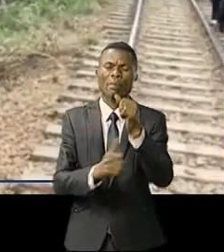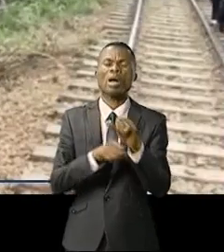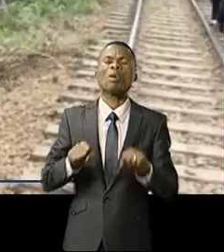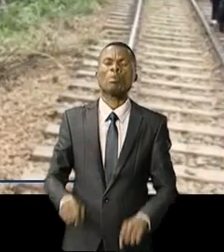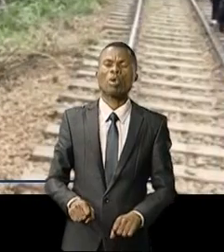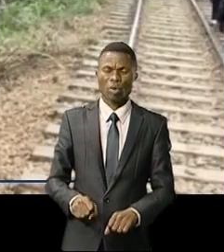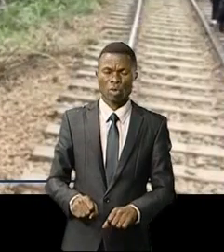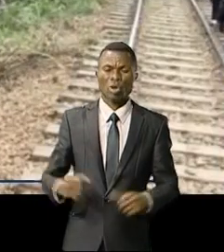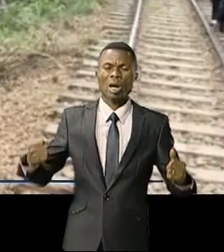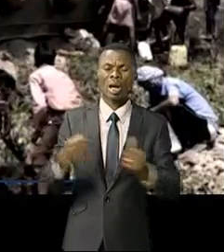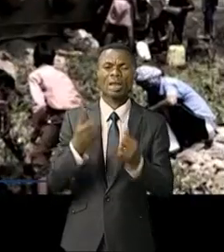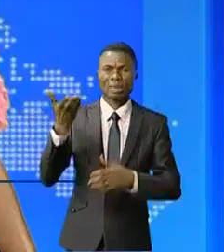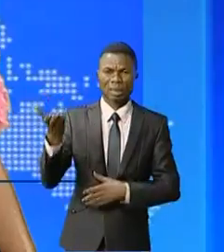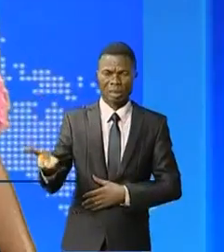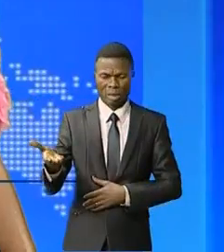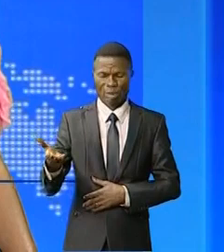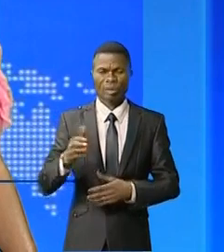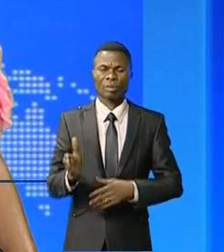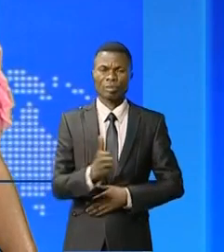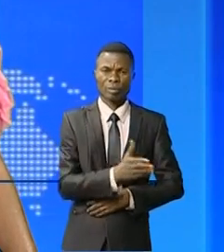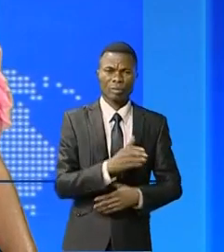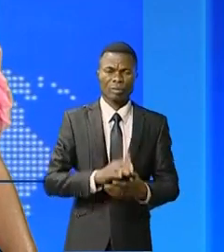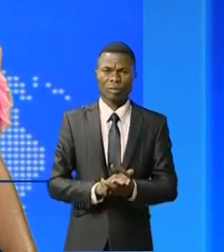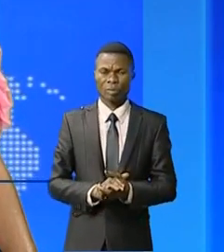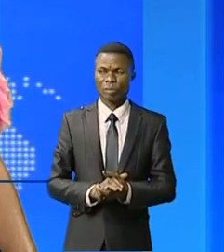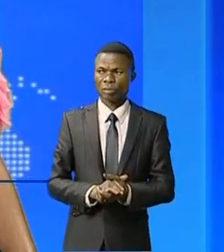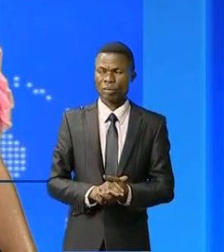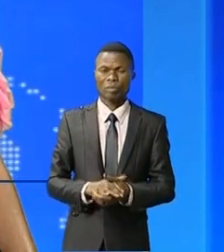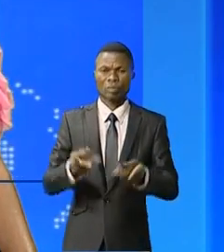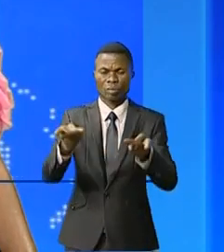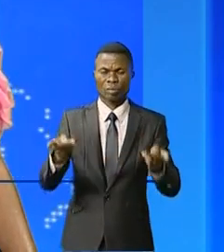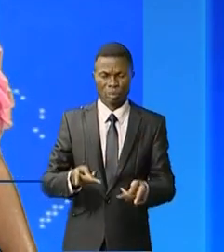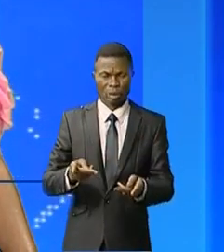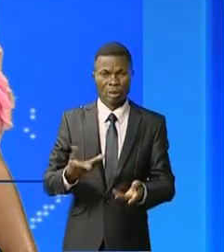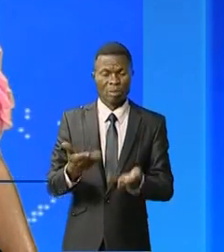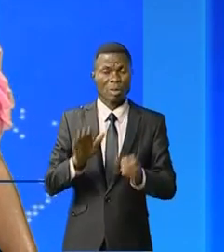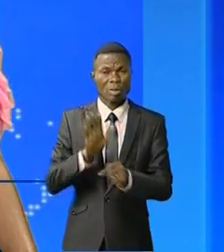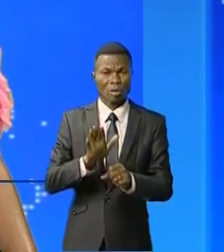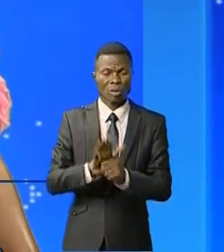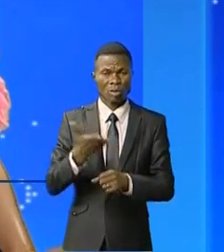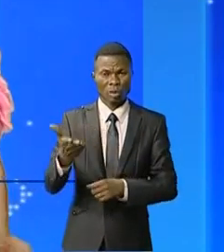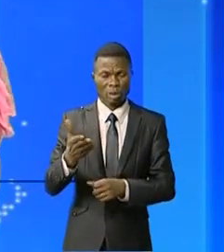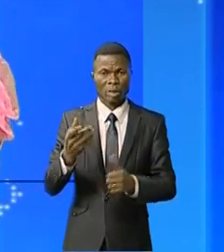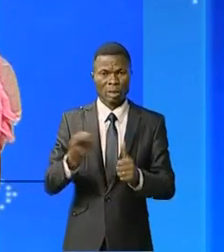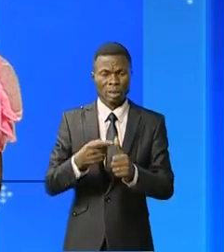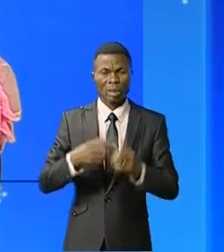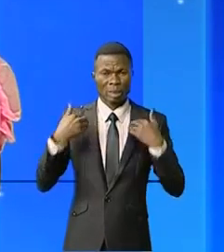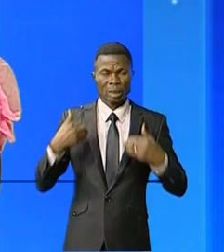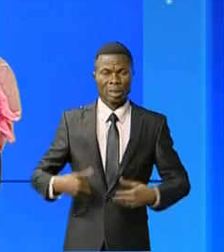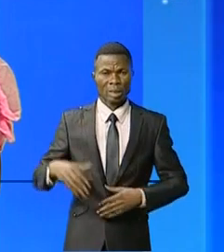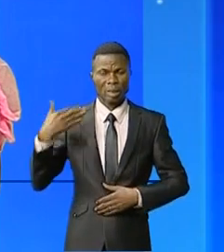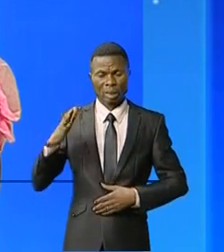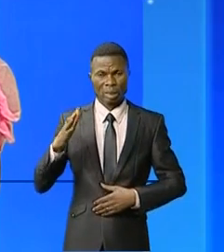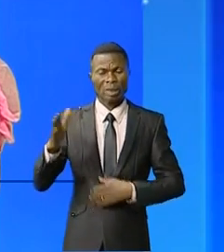cette catastrophe ferroviaire. Les dégâts sur l'environnement sont parfois énormes, y compris sur la santé publique, la